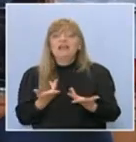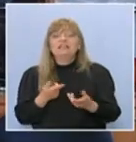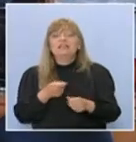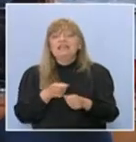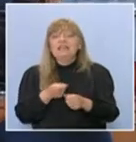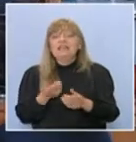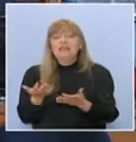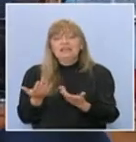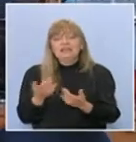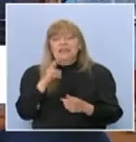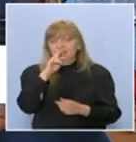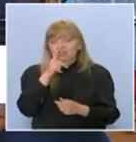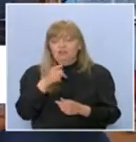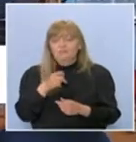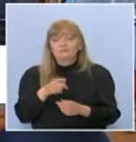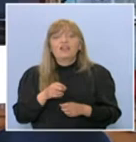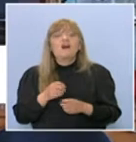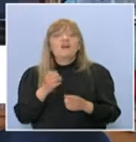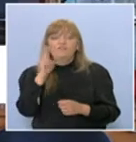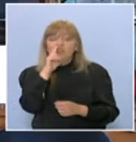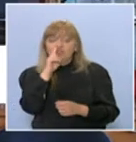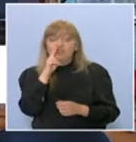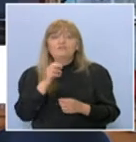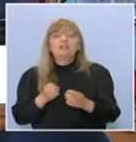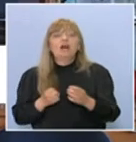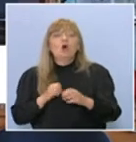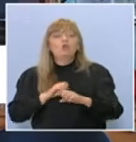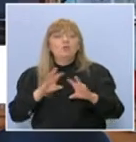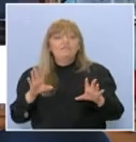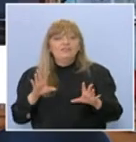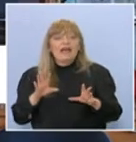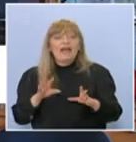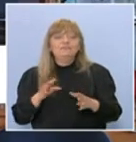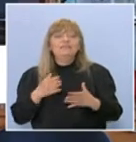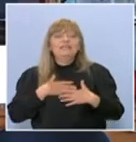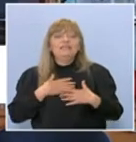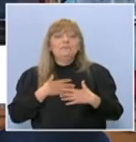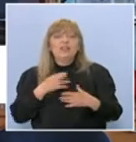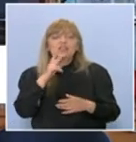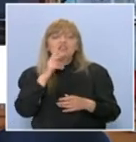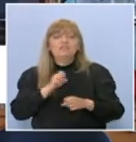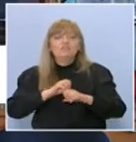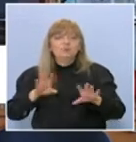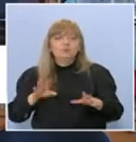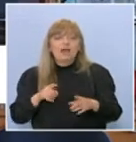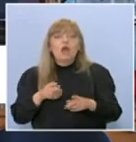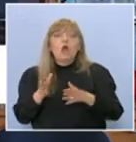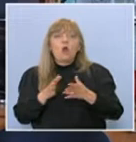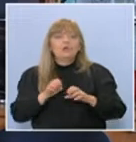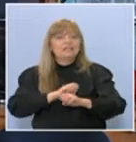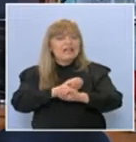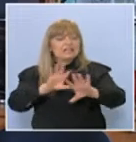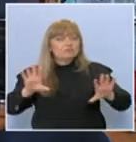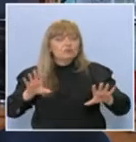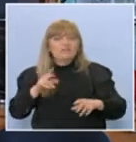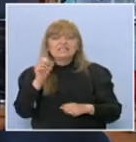Фалшивата новина съдържа лъжлива информация. Хората я разпространяват, за да предизвикат сензация или за да изплашат някого.